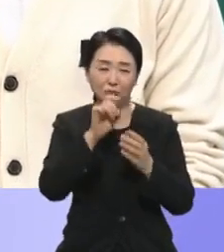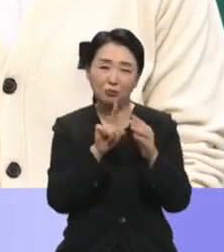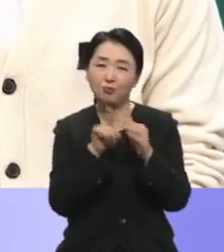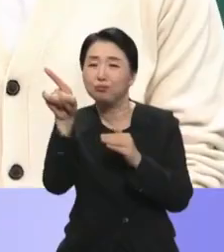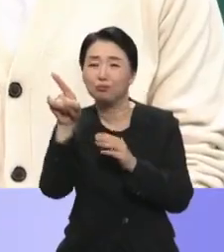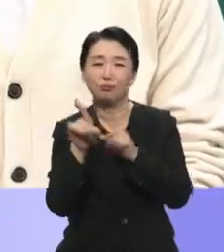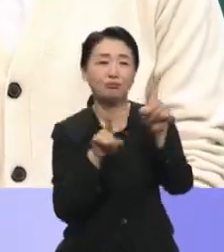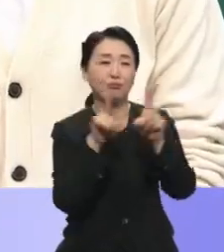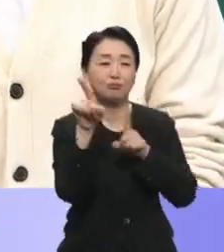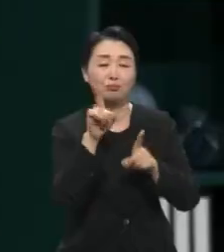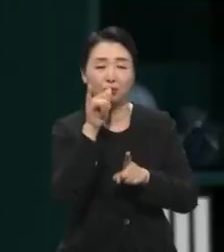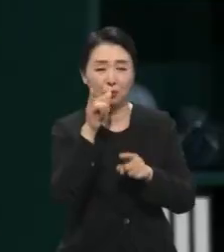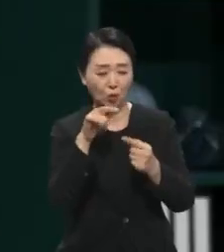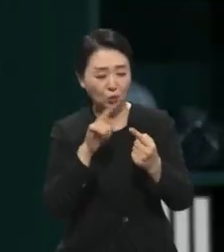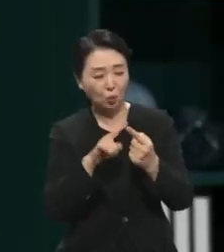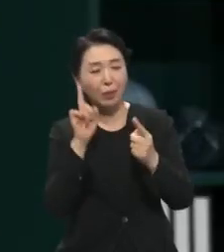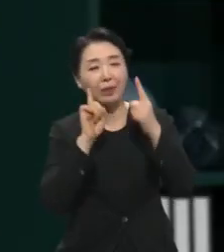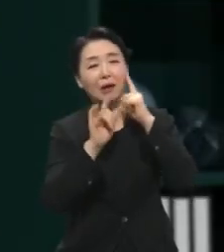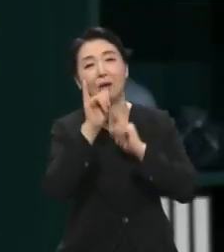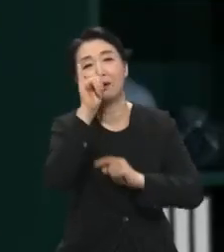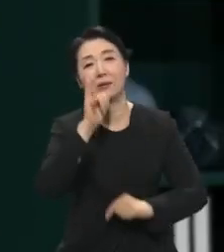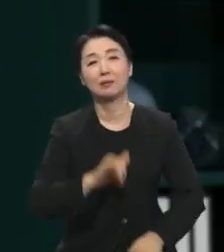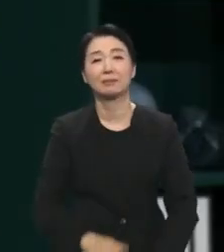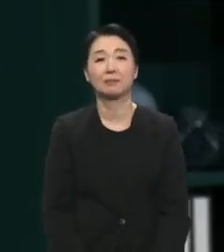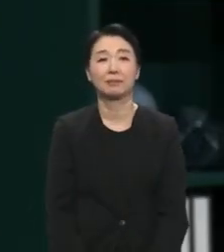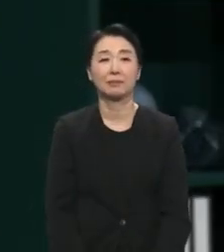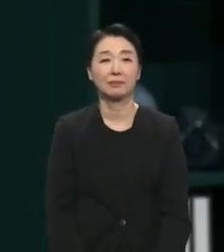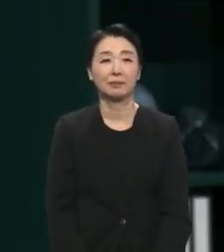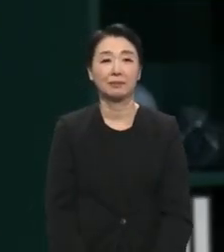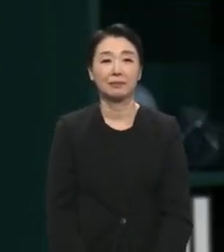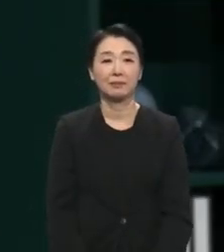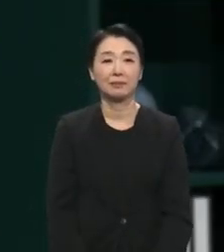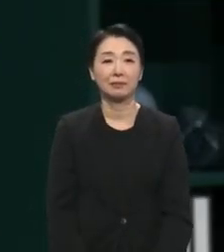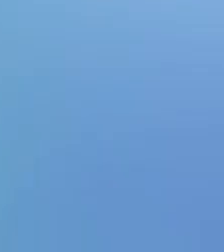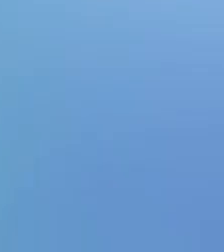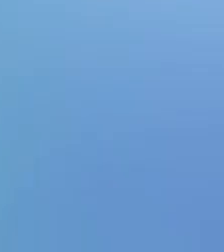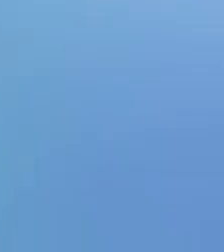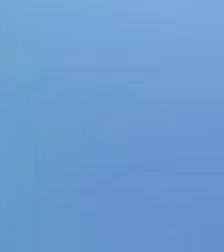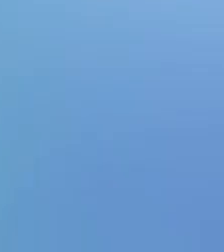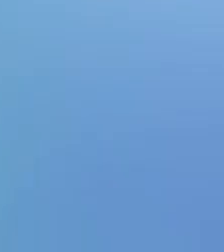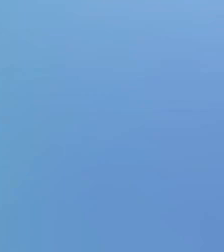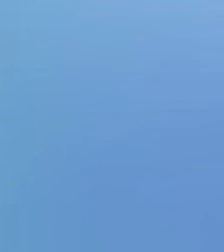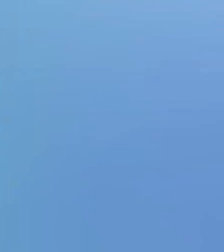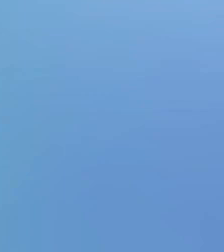구멍이 나겠네. 거기 또 손까지 예. 다치는 분들도 계시다고 하더라고요. 네. 알겠습니다.